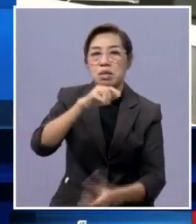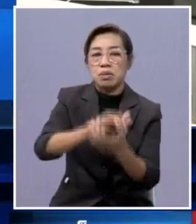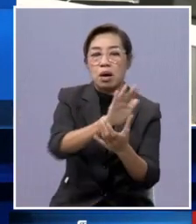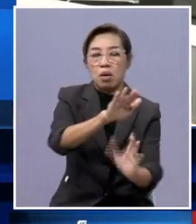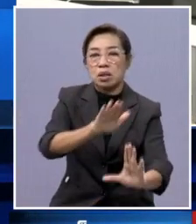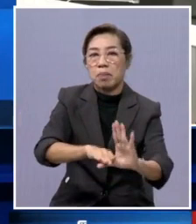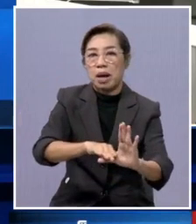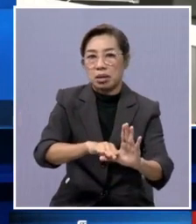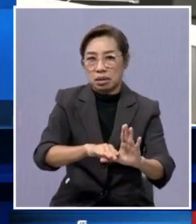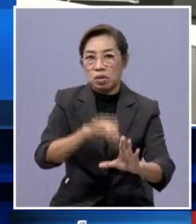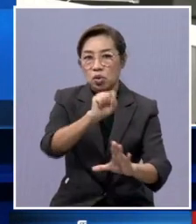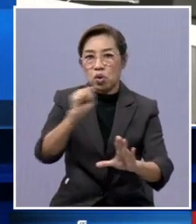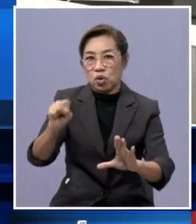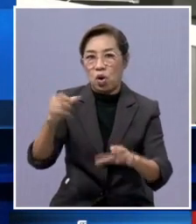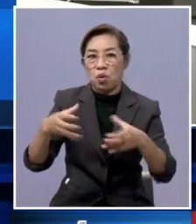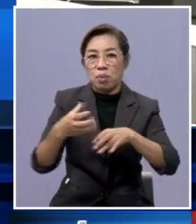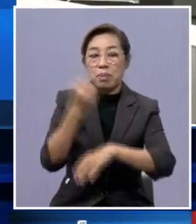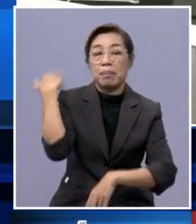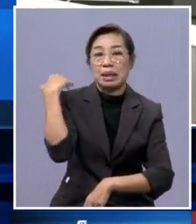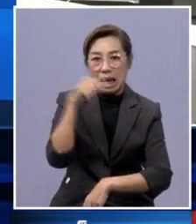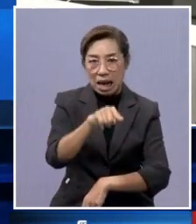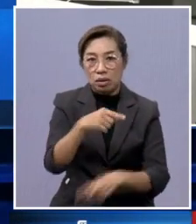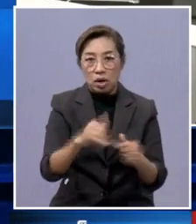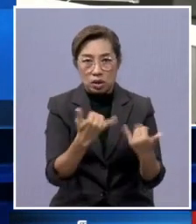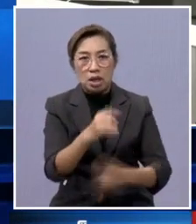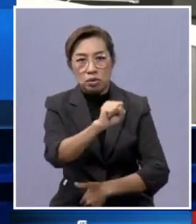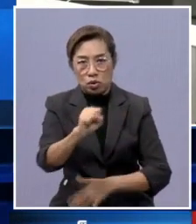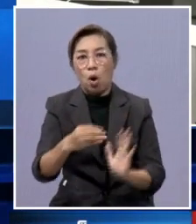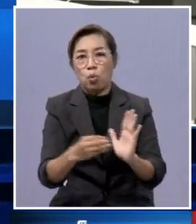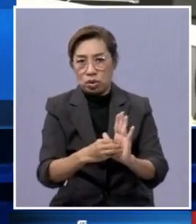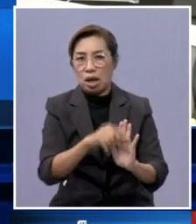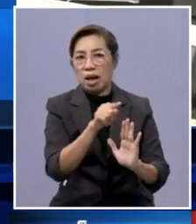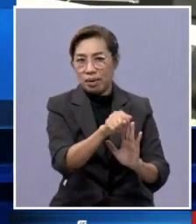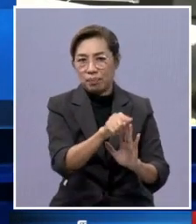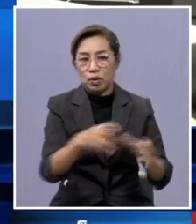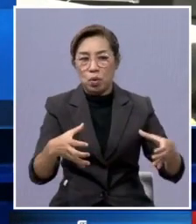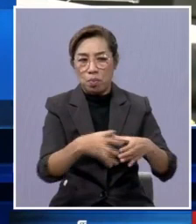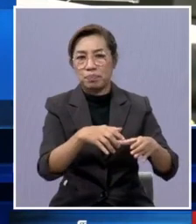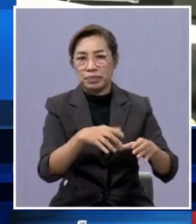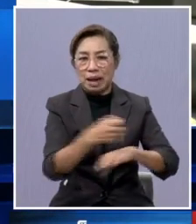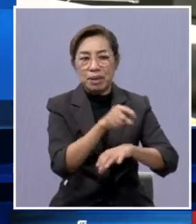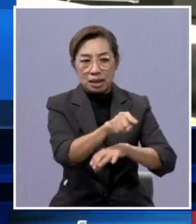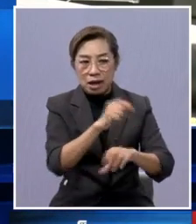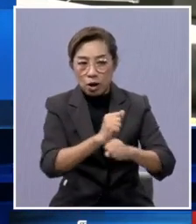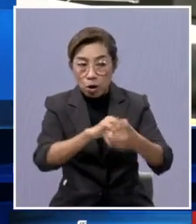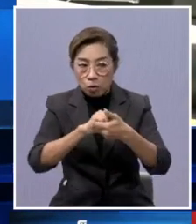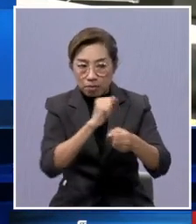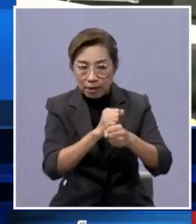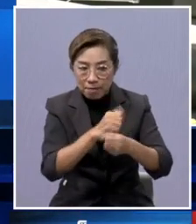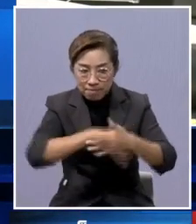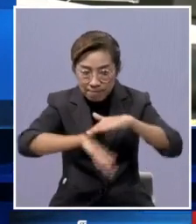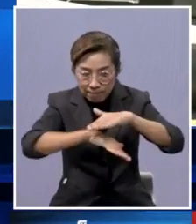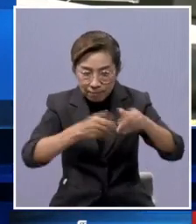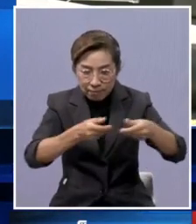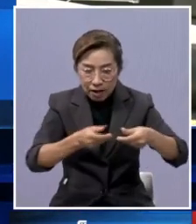พรรคการเมืองนึงในขณะนั้นและปัจจุบันก็เป็นสสกทมของพรรคการเมืองหนึงทำงานกันเป็นขบวนการเพื่อให้คุณรังสิมันรมนั้น